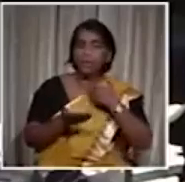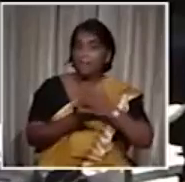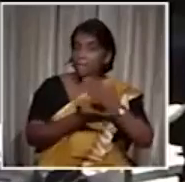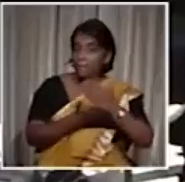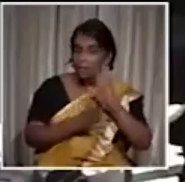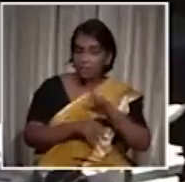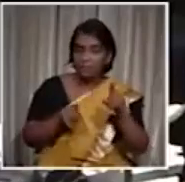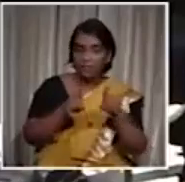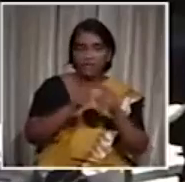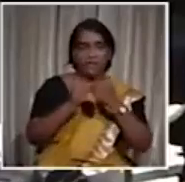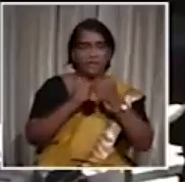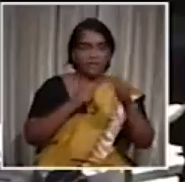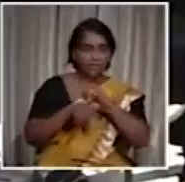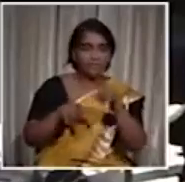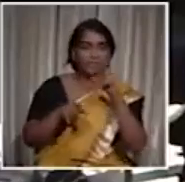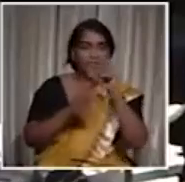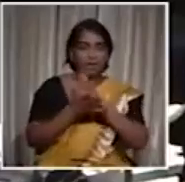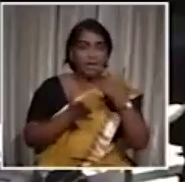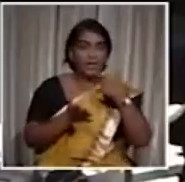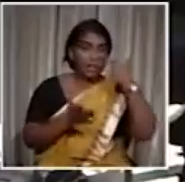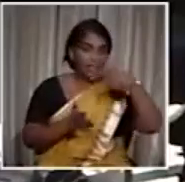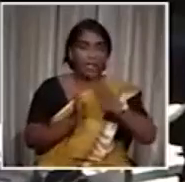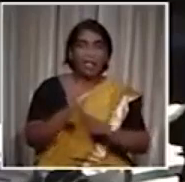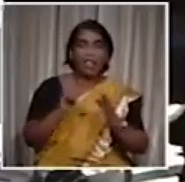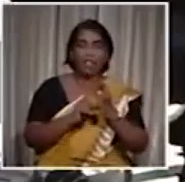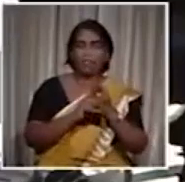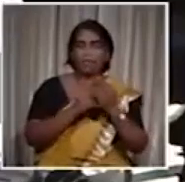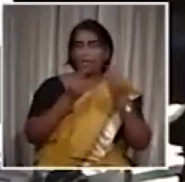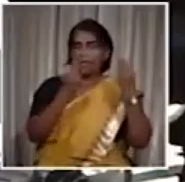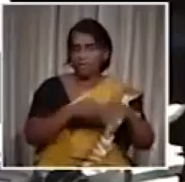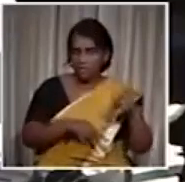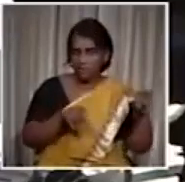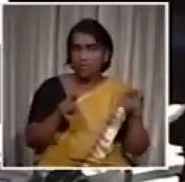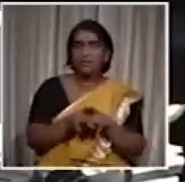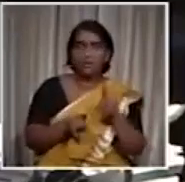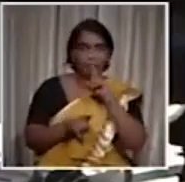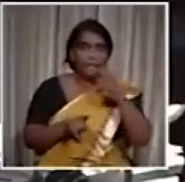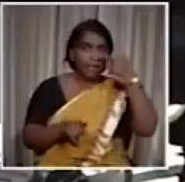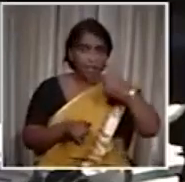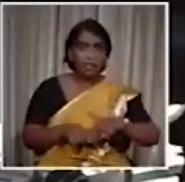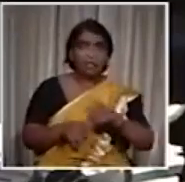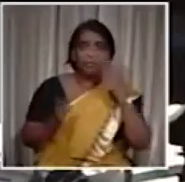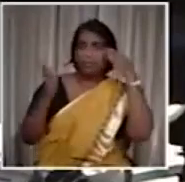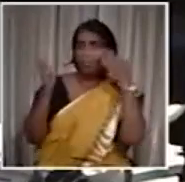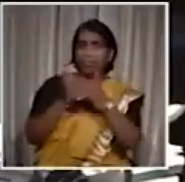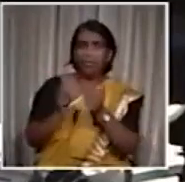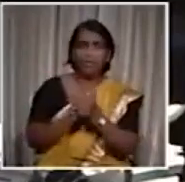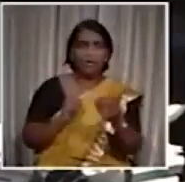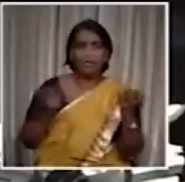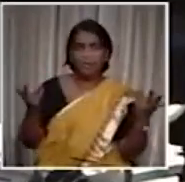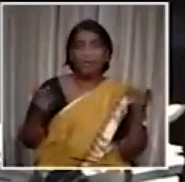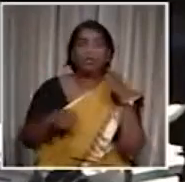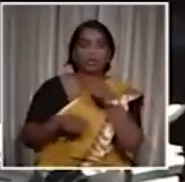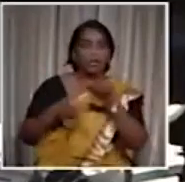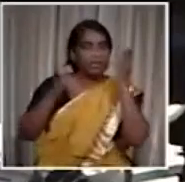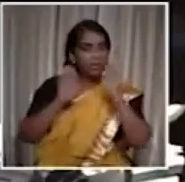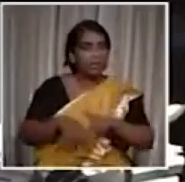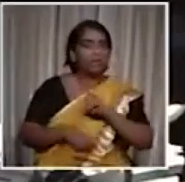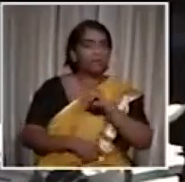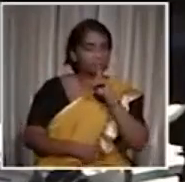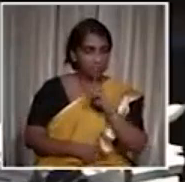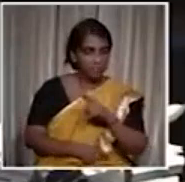නෙමෙයි චන්දිම වීරක්කොඩිට තෙල් නැමැතිකමත් ලැබුණා ඔන්න ප්‍රතිඵල එයා විල කියලා තෙල් ටැංකිය සංකීර්ණ ගැන මොකද්ද මේ කරේ එනිසා එතුමා අවසාන වශයෙන්